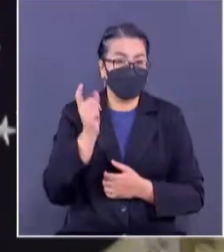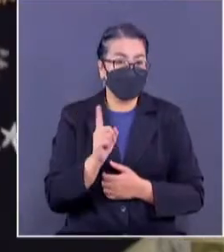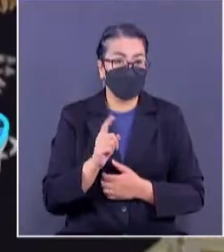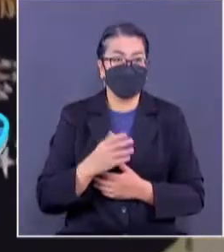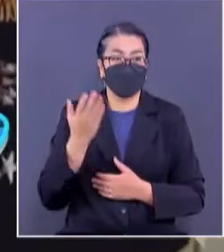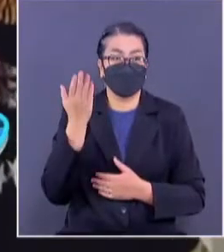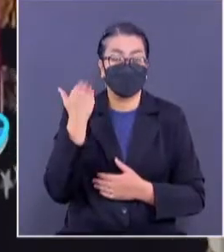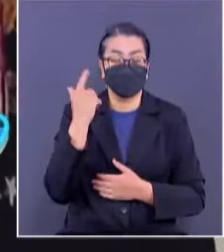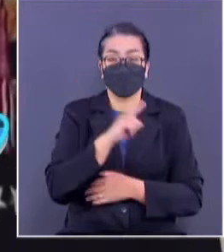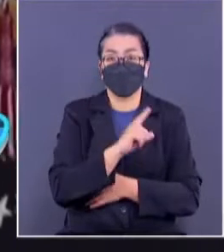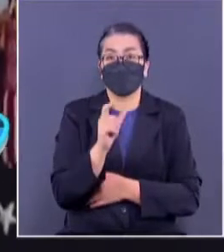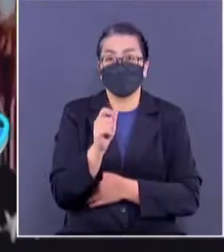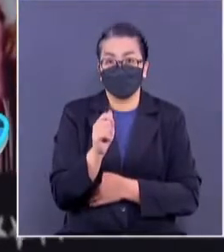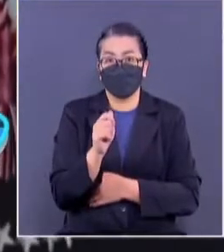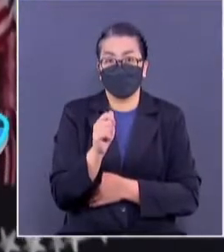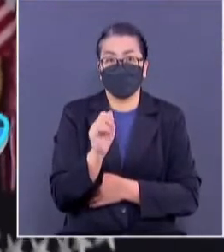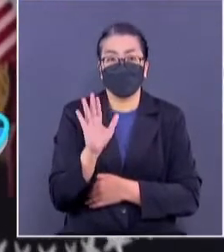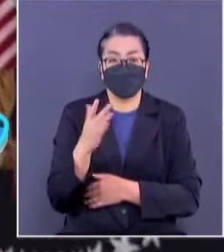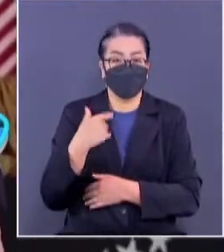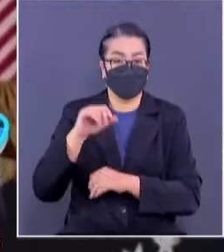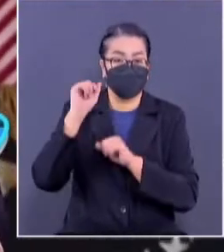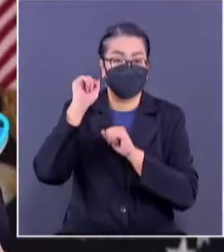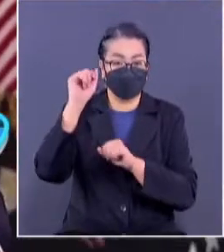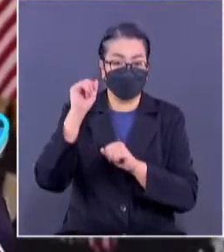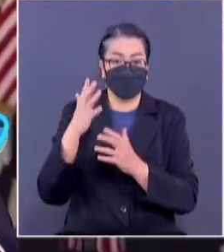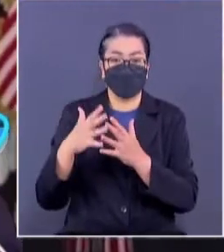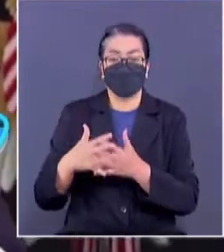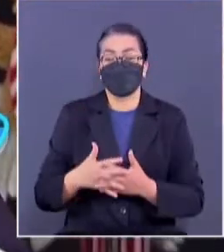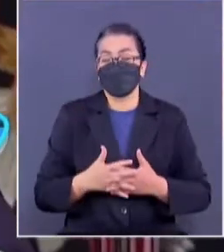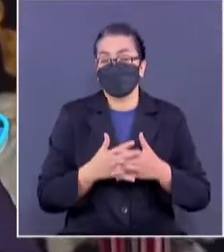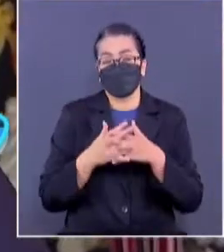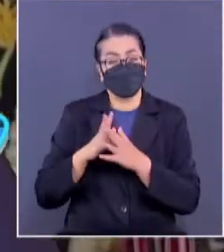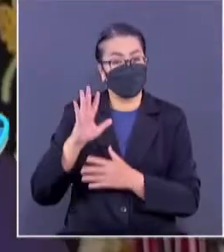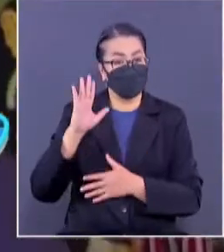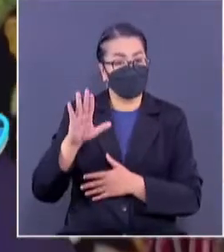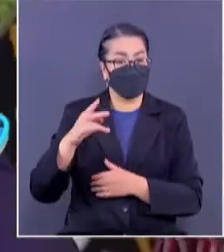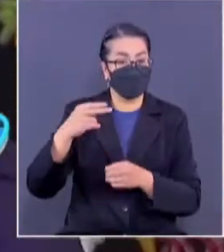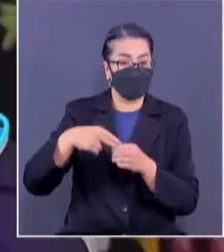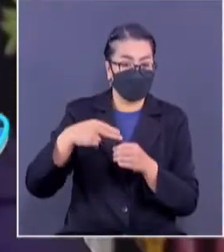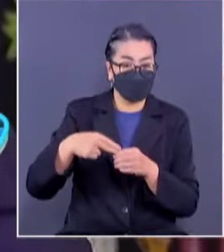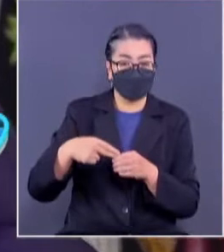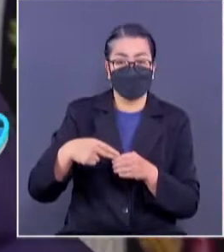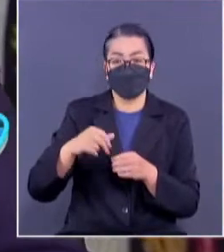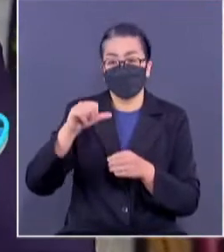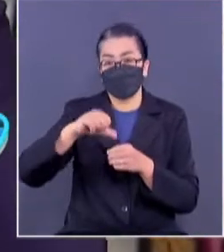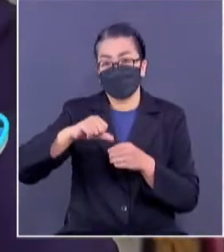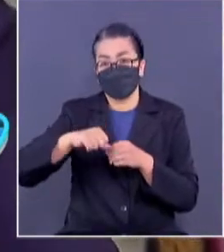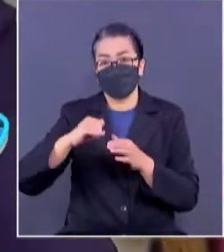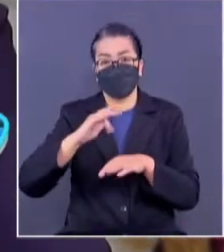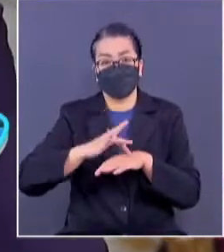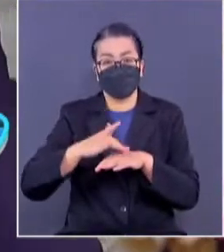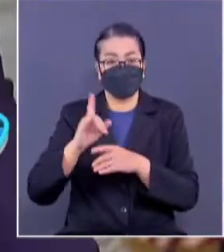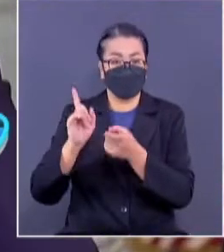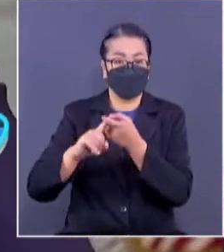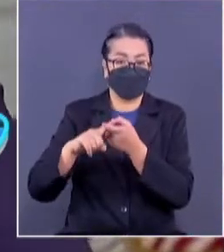วันอังคารประธานาธิบดีโจไบเดนของชารัตน์ประกาศเลยครับว่าสหรัฐจะห้ามนำเท่าน้ำมันแล้วจ๊ะธรรมชาติจากรัสเซียเพื่อตอบโต้กรณี